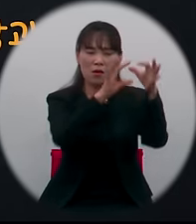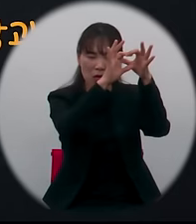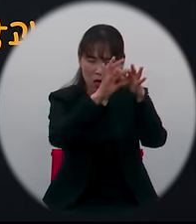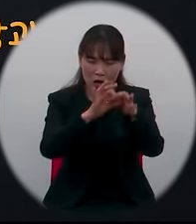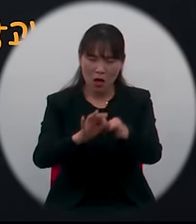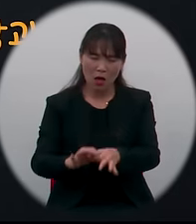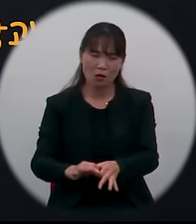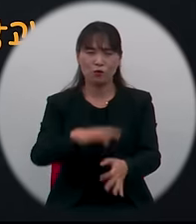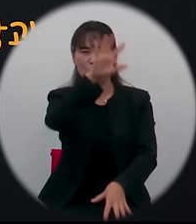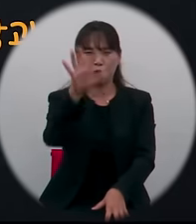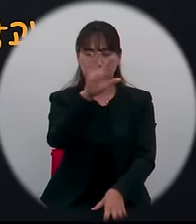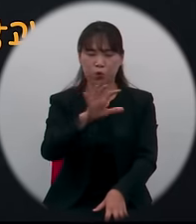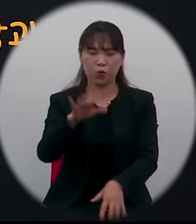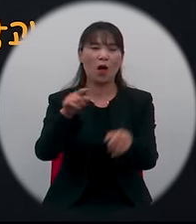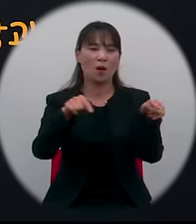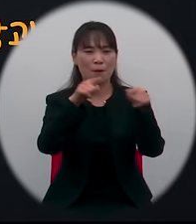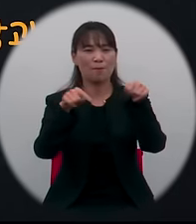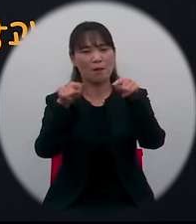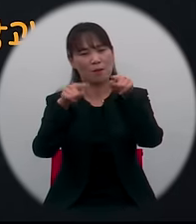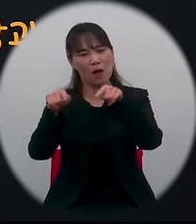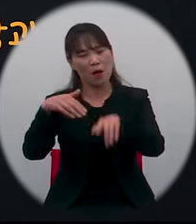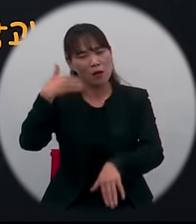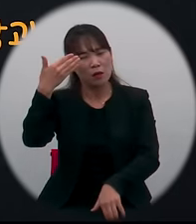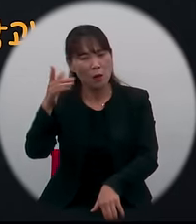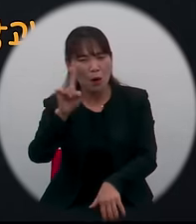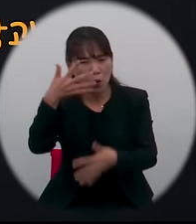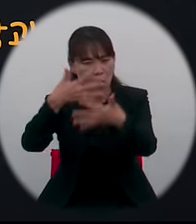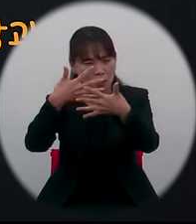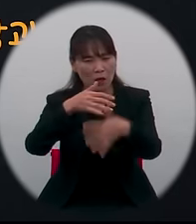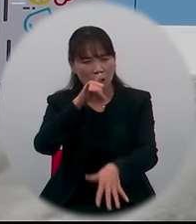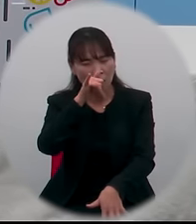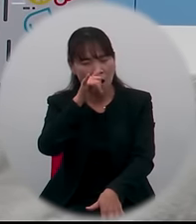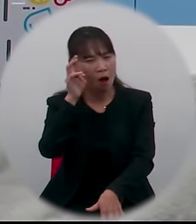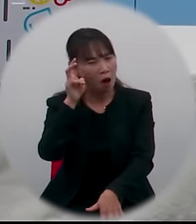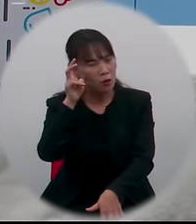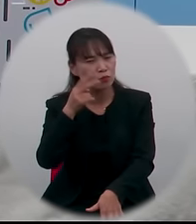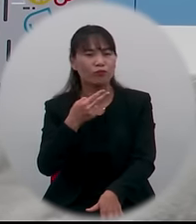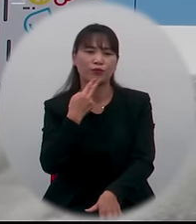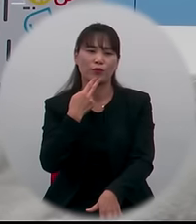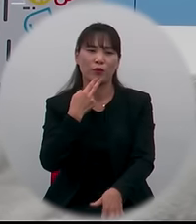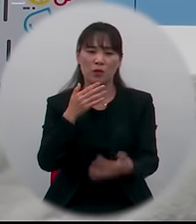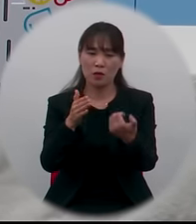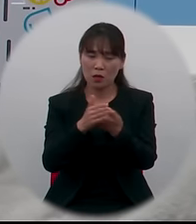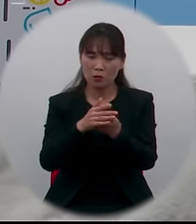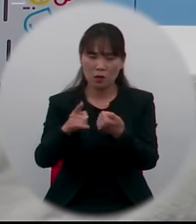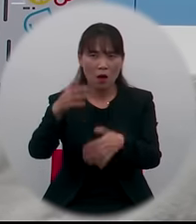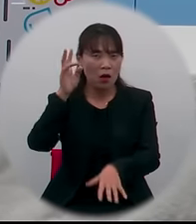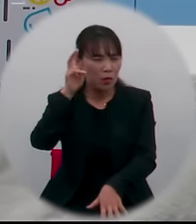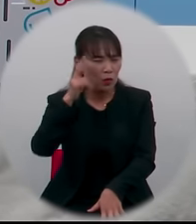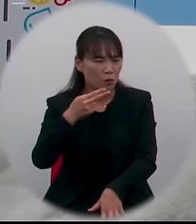재생이 되고 다음에 어떤 영상이 나올지 예측이 안 돼요 그러다 보니까 예측하지 못하는 것에 대한 불확실성의